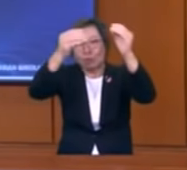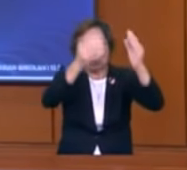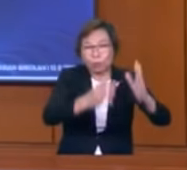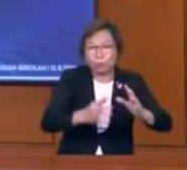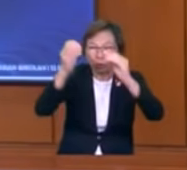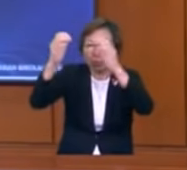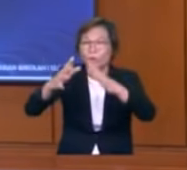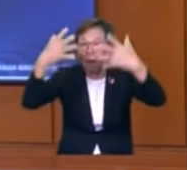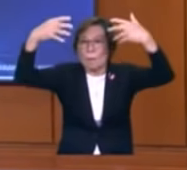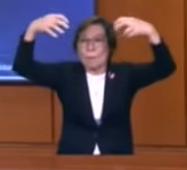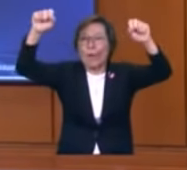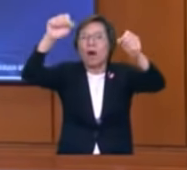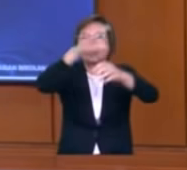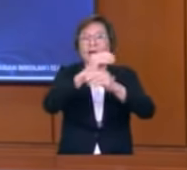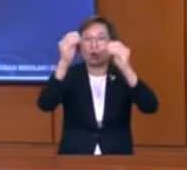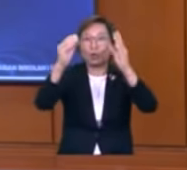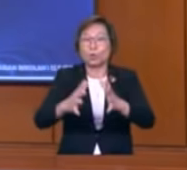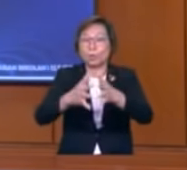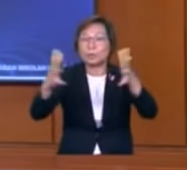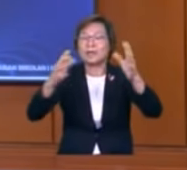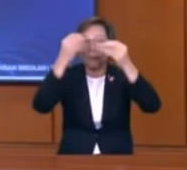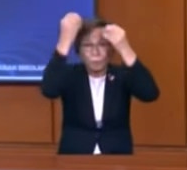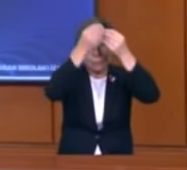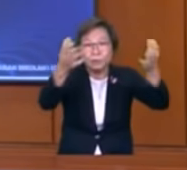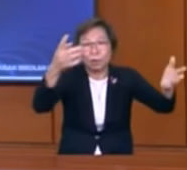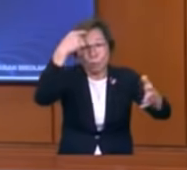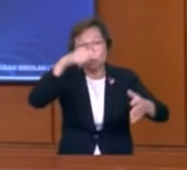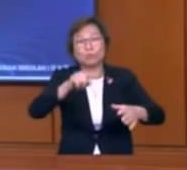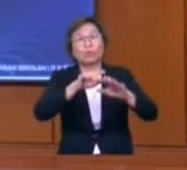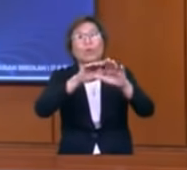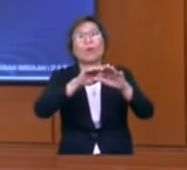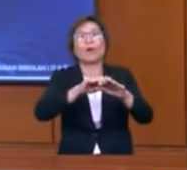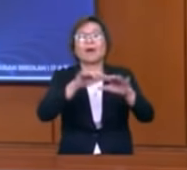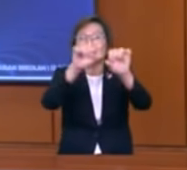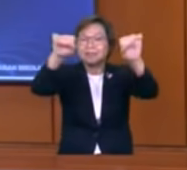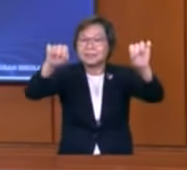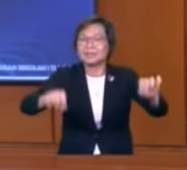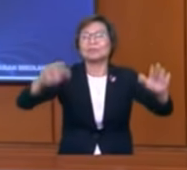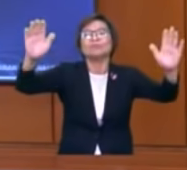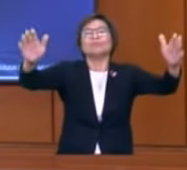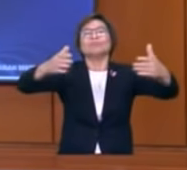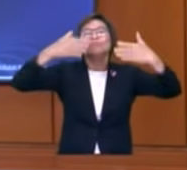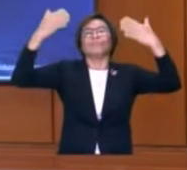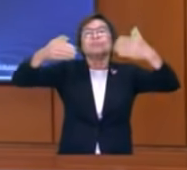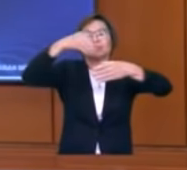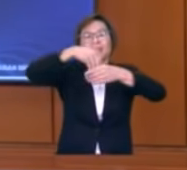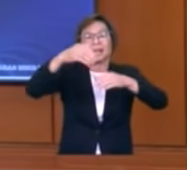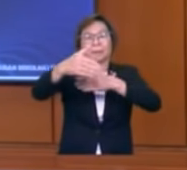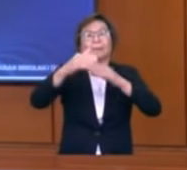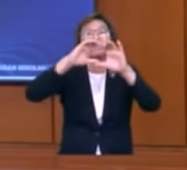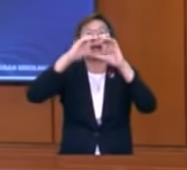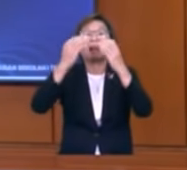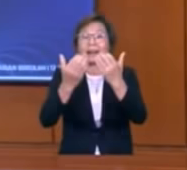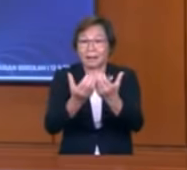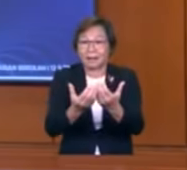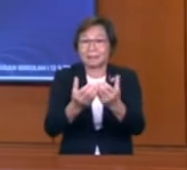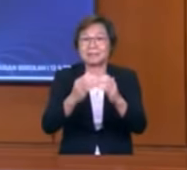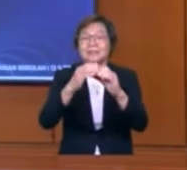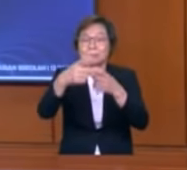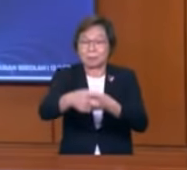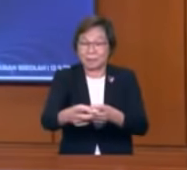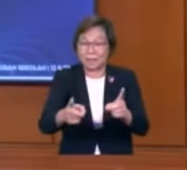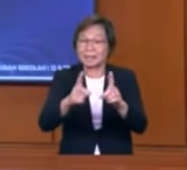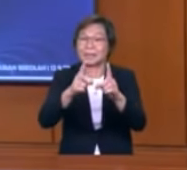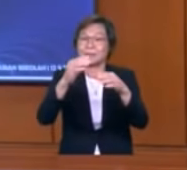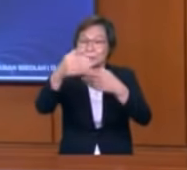dan juga itu ada guru besar untuk pastikan supaya sistem pengudaraan dalam bilik darjah itu dapat